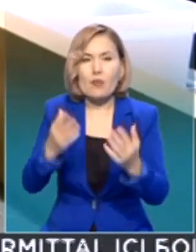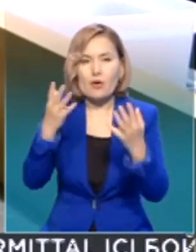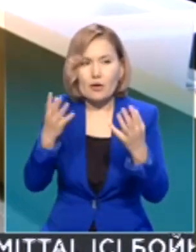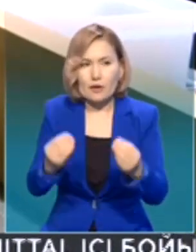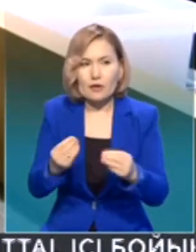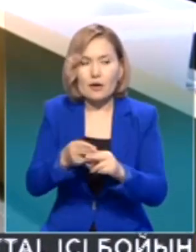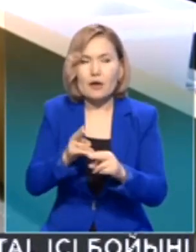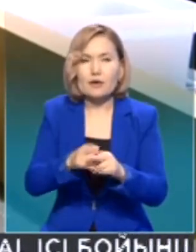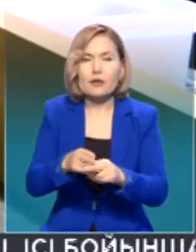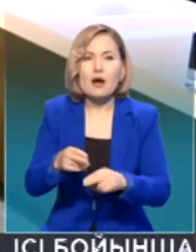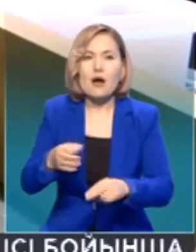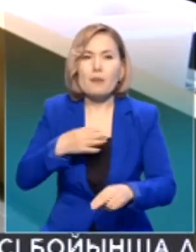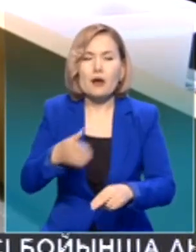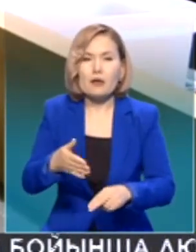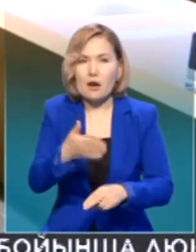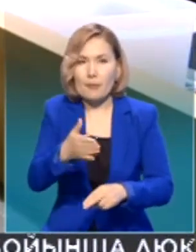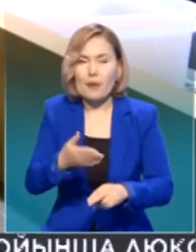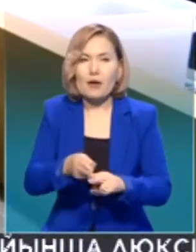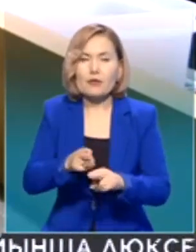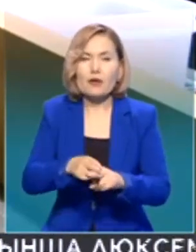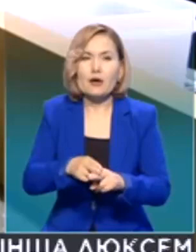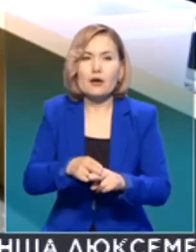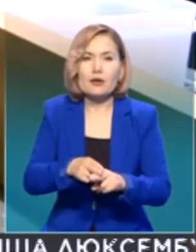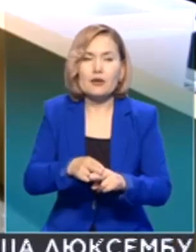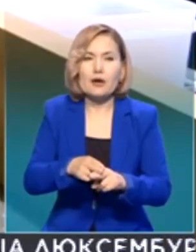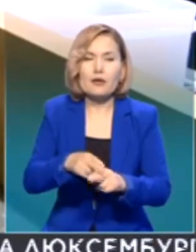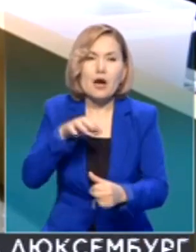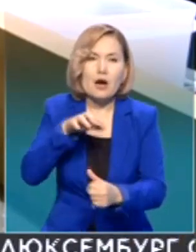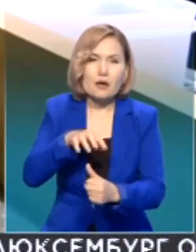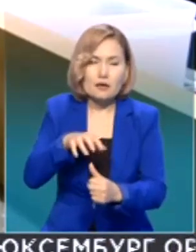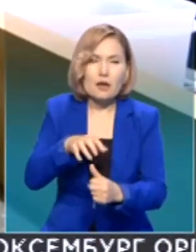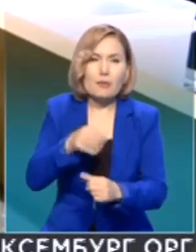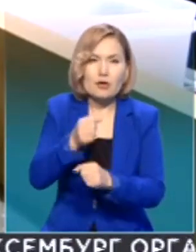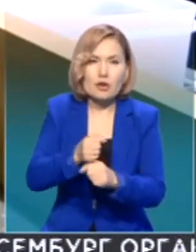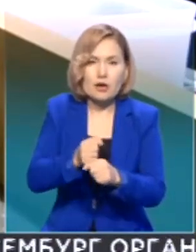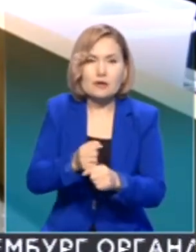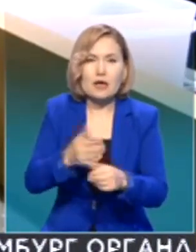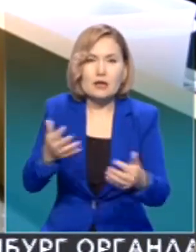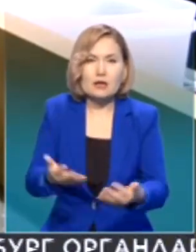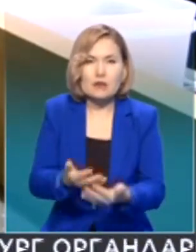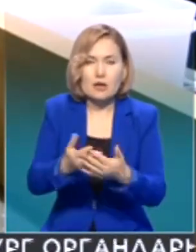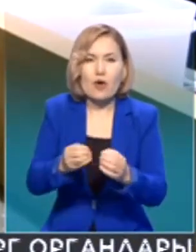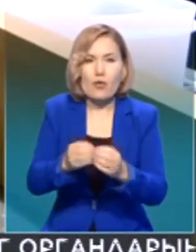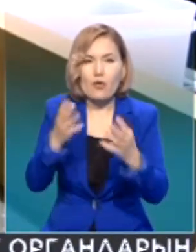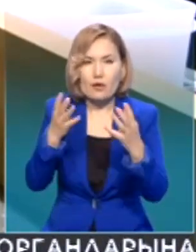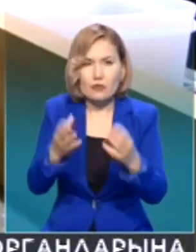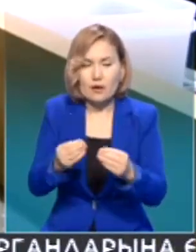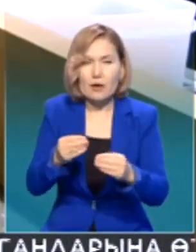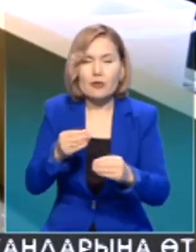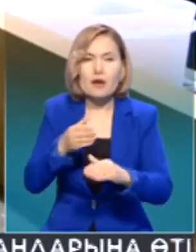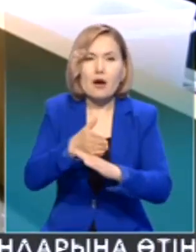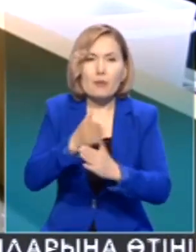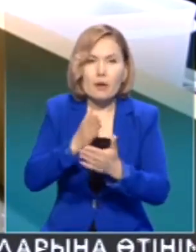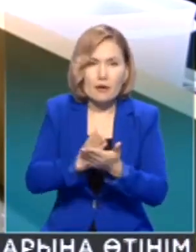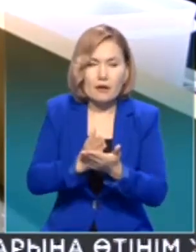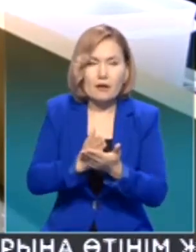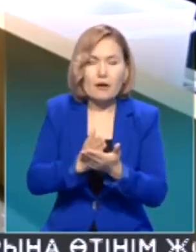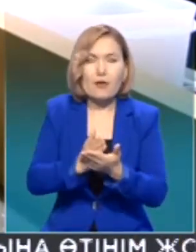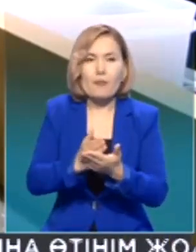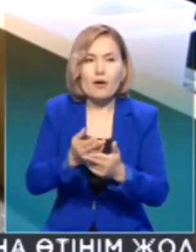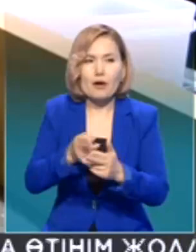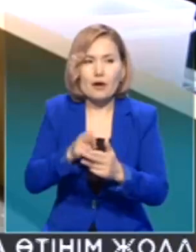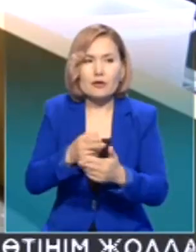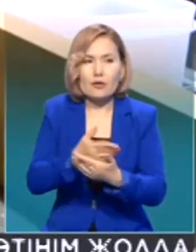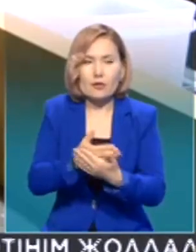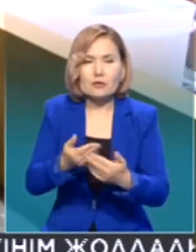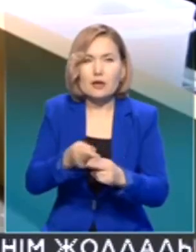мынадай ақ балық, саңырауқұлақтан жасалған салат, 10 күн бұрын пісірілген қара нан мен өсімдік сорпасын